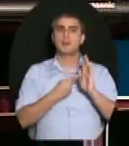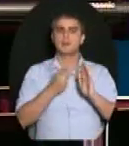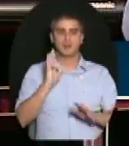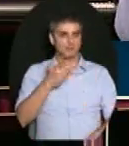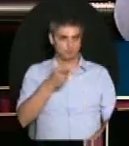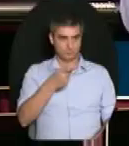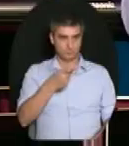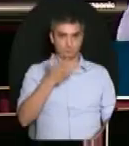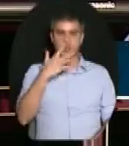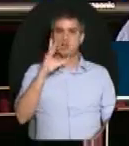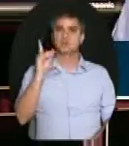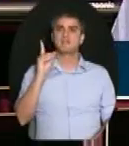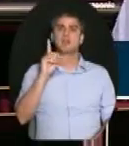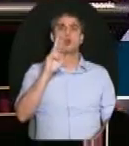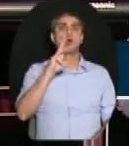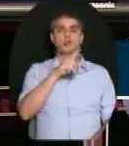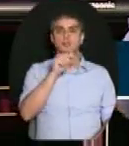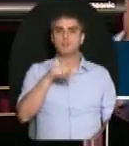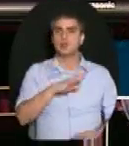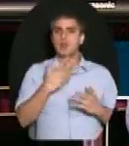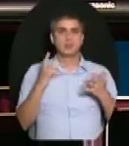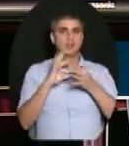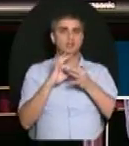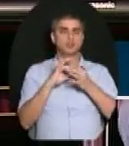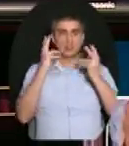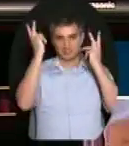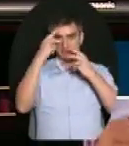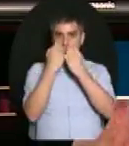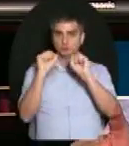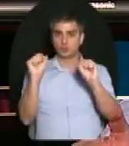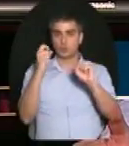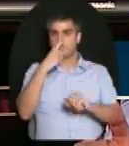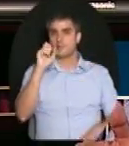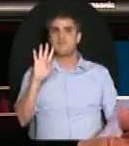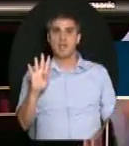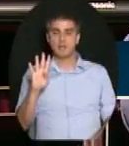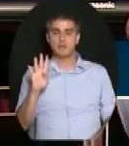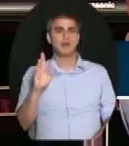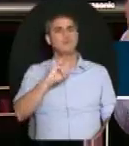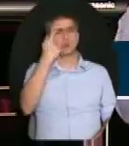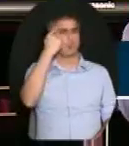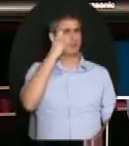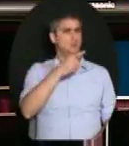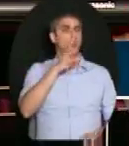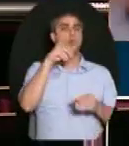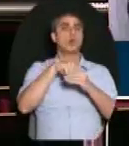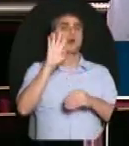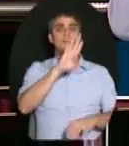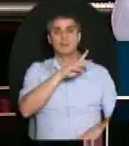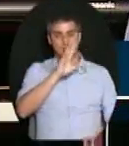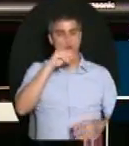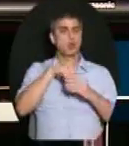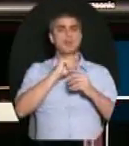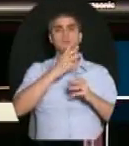גם כשהיה דודו רותם פה, אין שום קשר בין הסכם שחרור ה-104, וכולם ידעו, כולל נתניהו, כולל